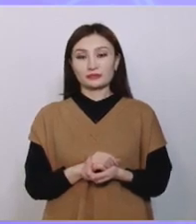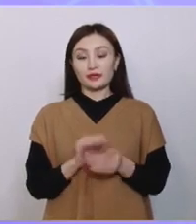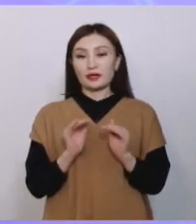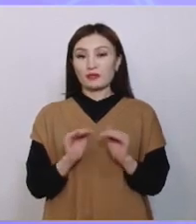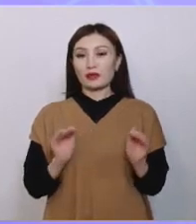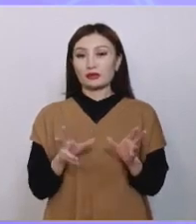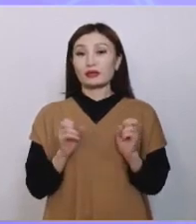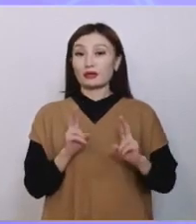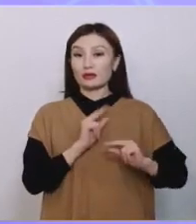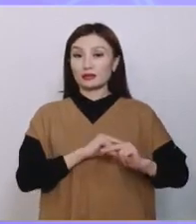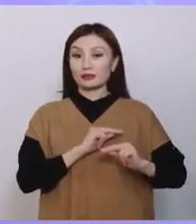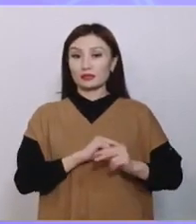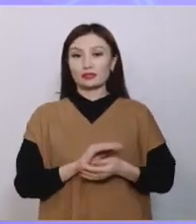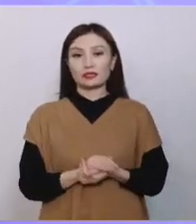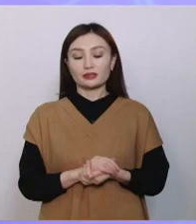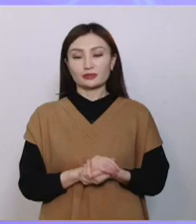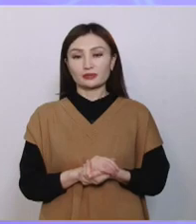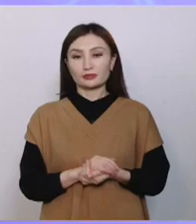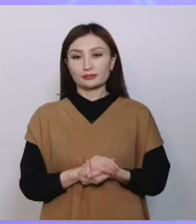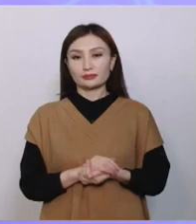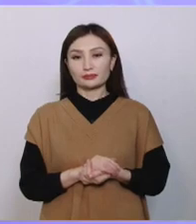Балдар қандай іштеп жатышат?